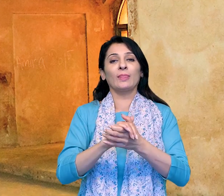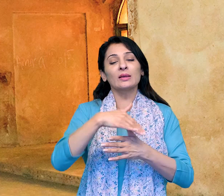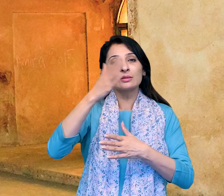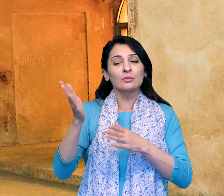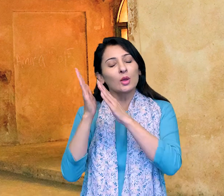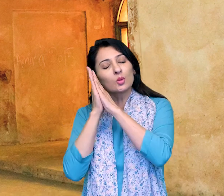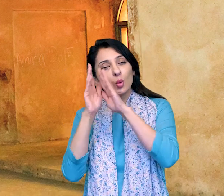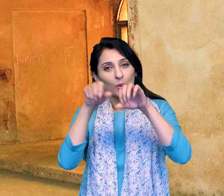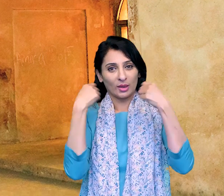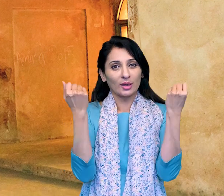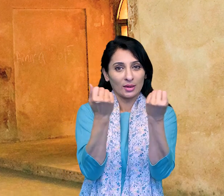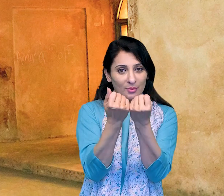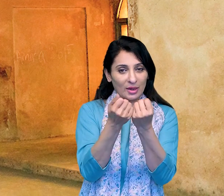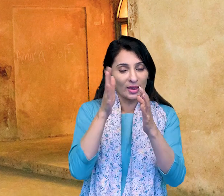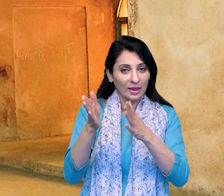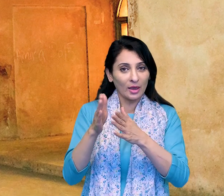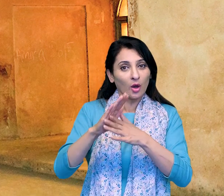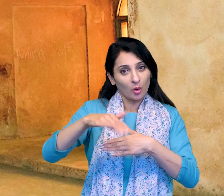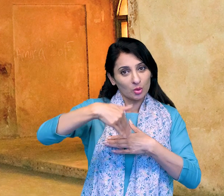बेडरूम